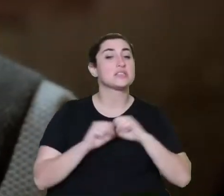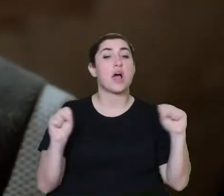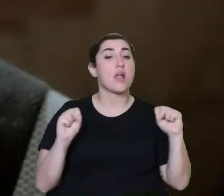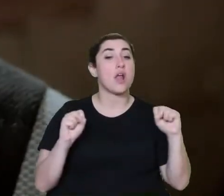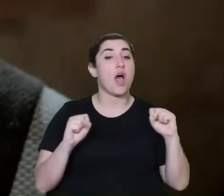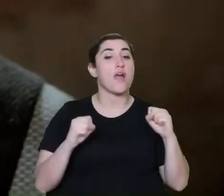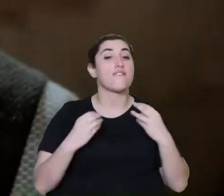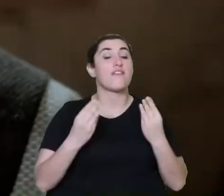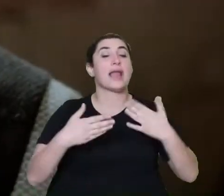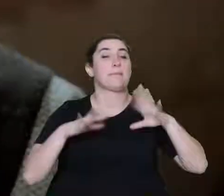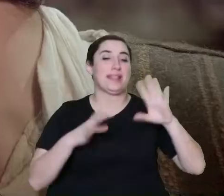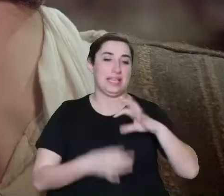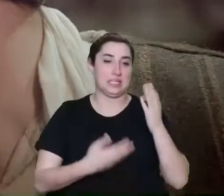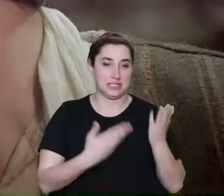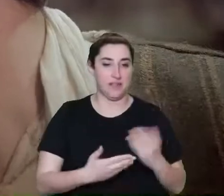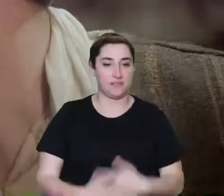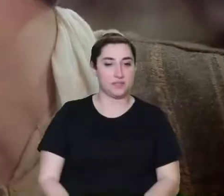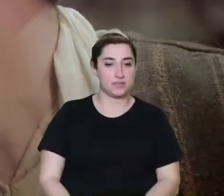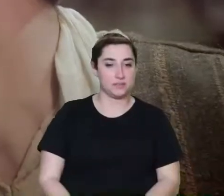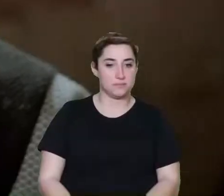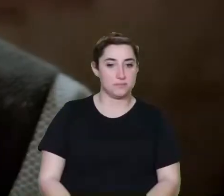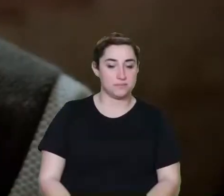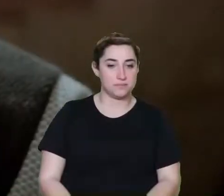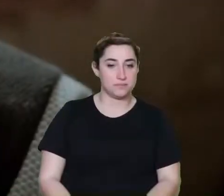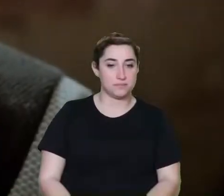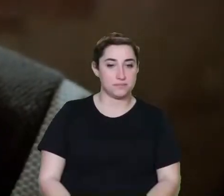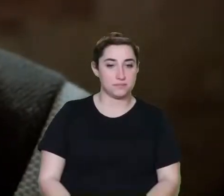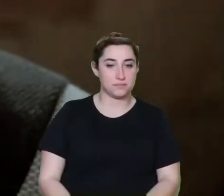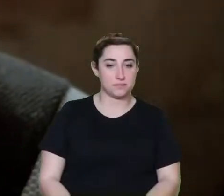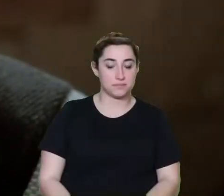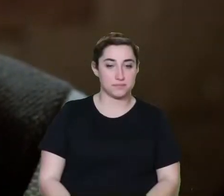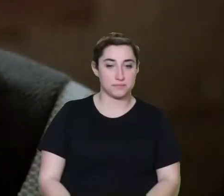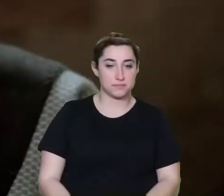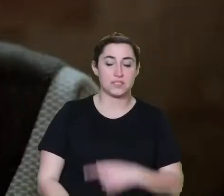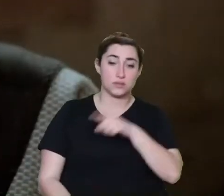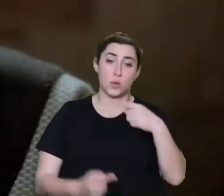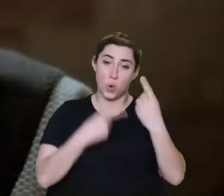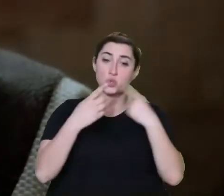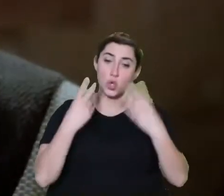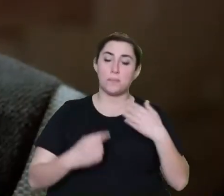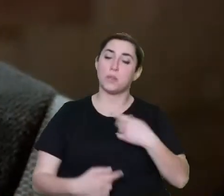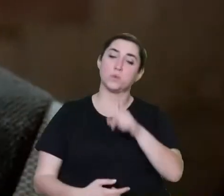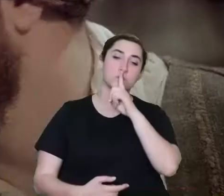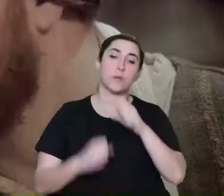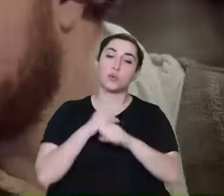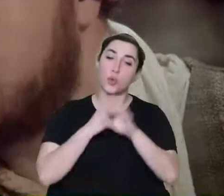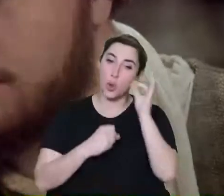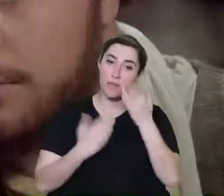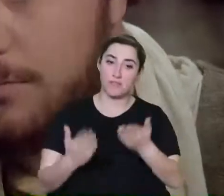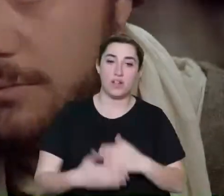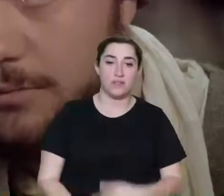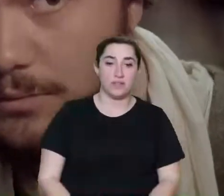zarar görmediğidir. Güngör Çağrı'nın kulağına bir şeyler fısıldıyor. Siz konuşacaksanız biz susalım Güngör